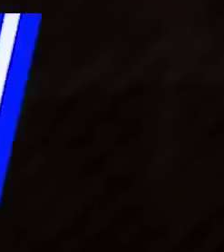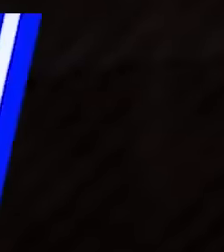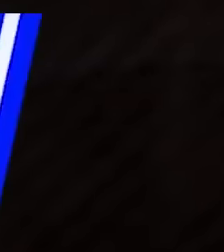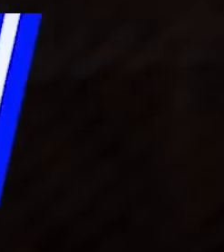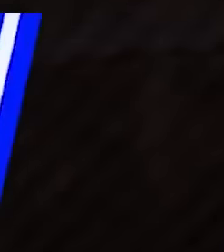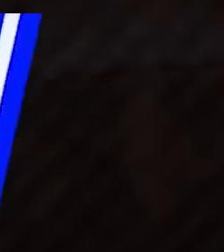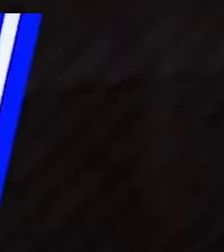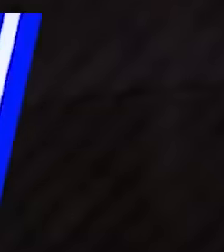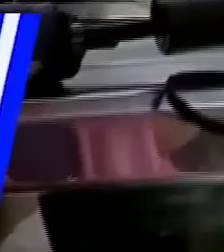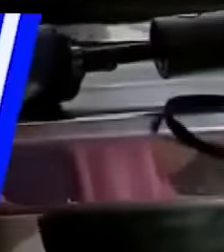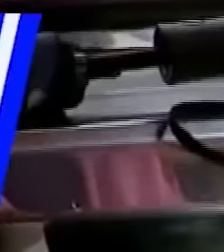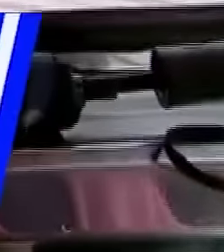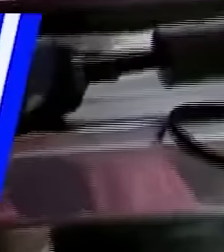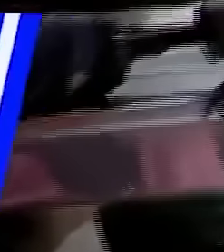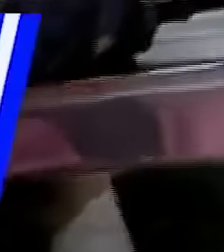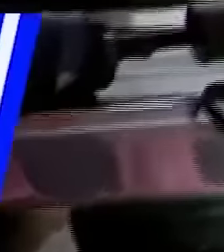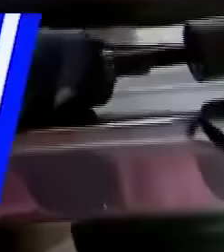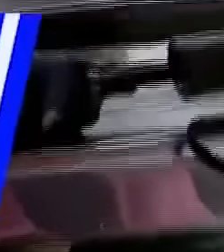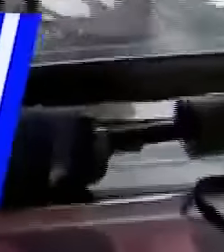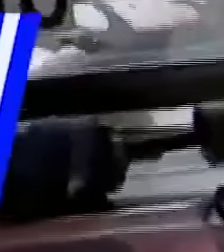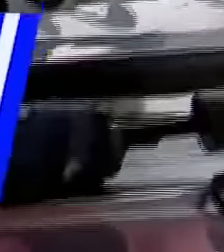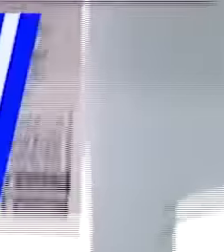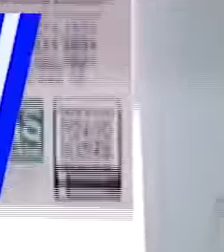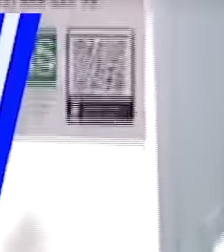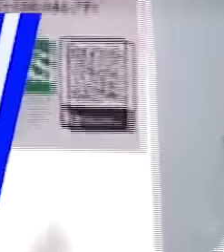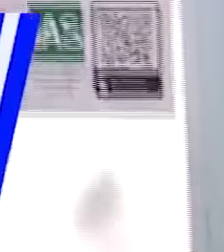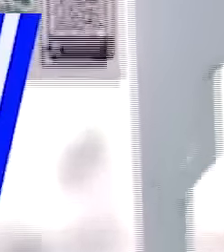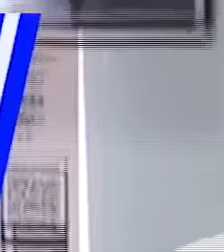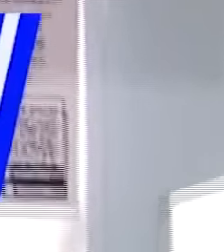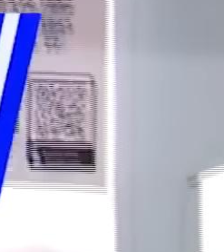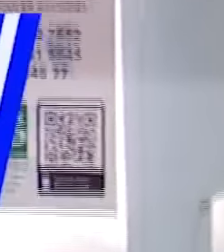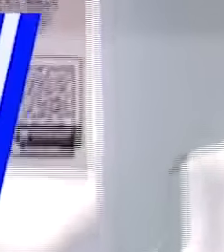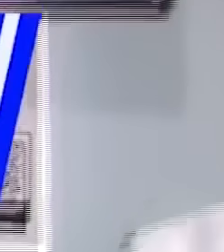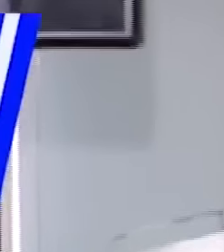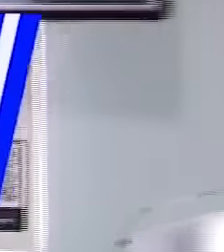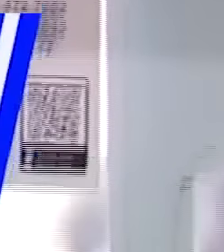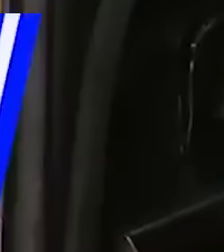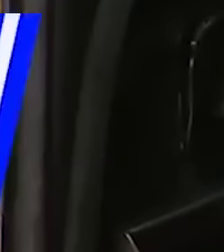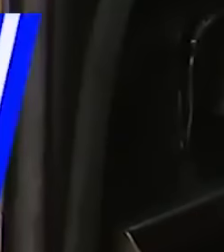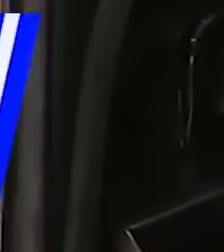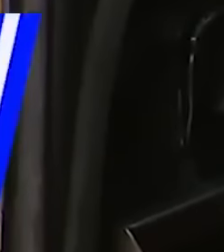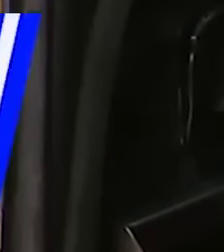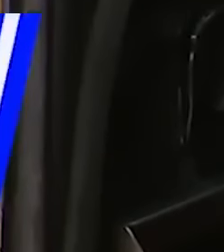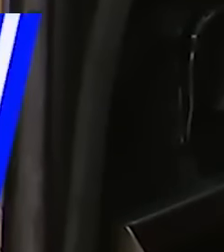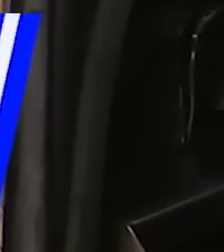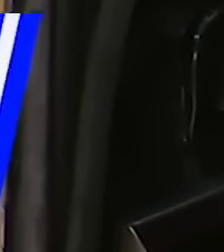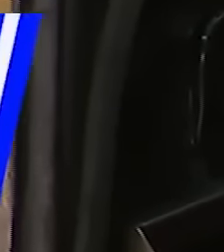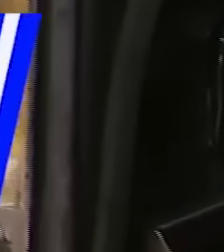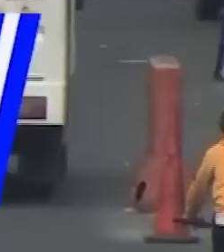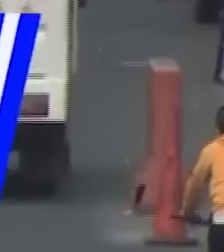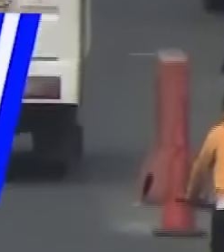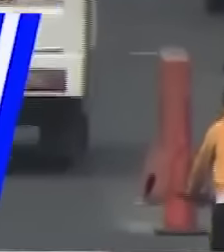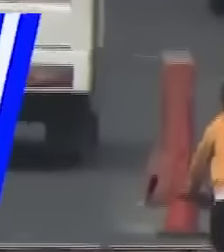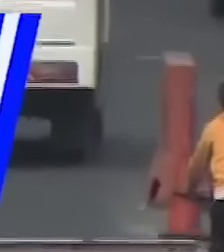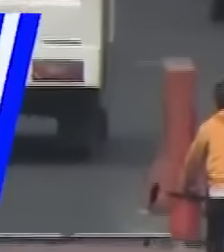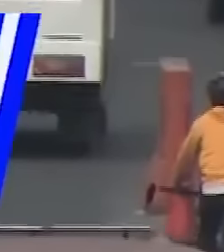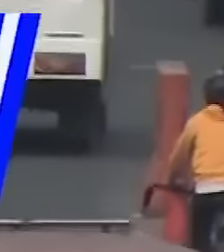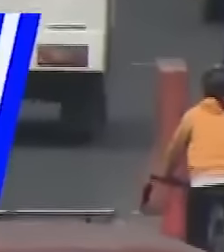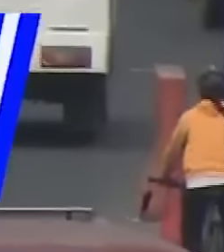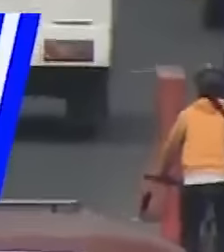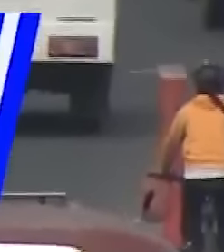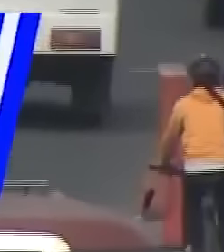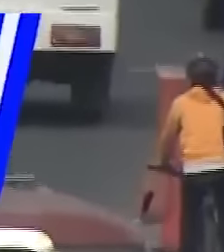Ilang super ng jeep na di nag-consolidate na masada pa rin kahit tapos na ang deadline para rito. Problema ng mga super kung paano bubuhayin ang pamilya kaya